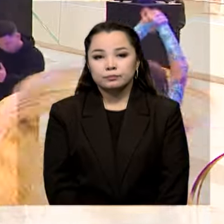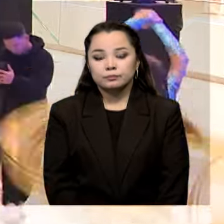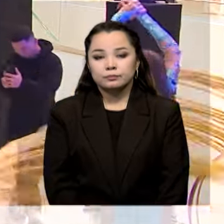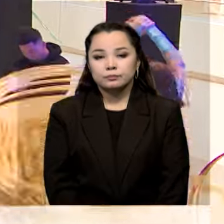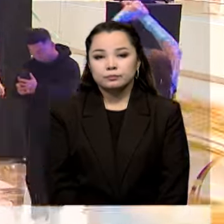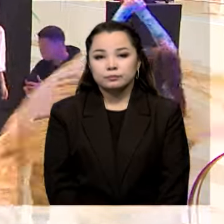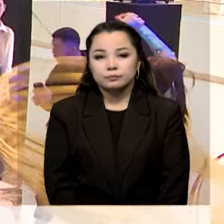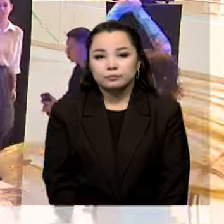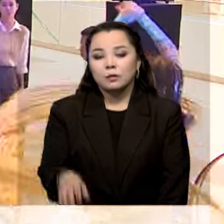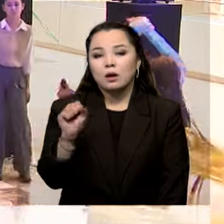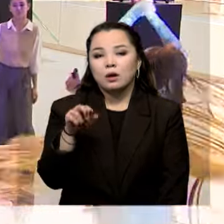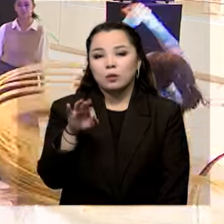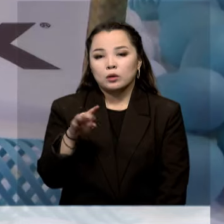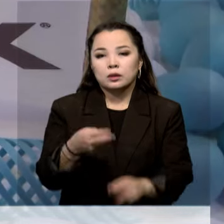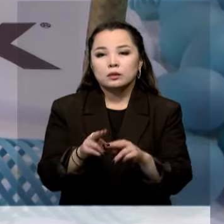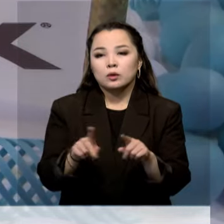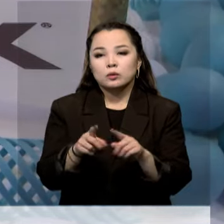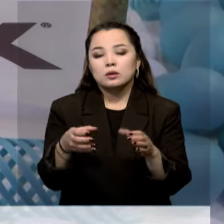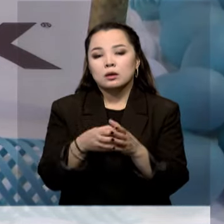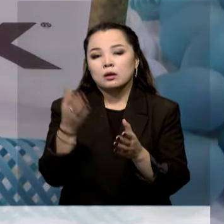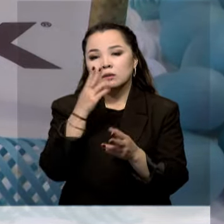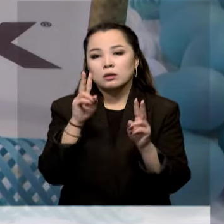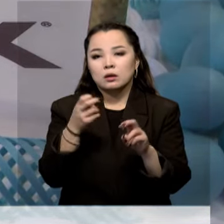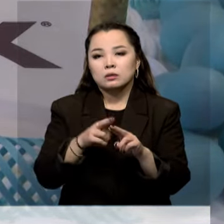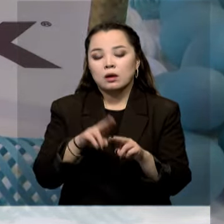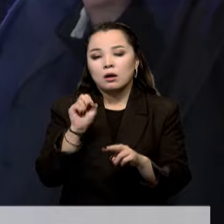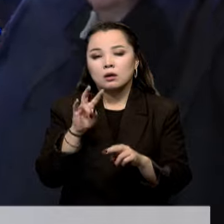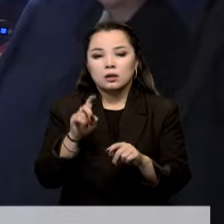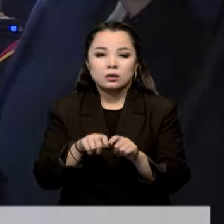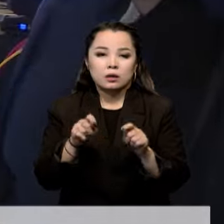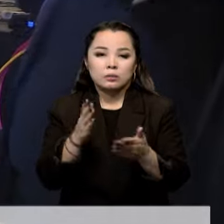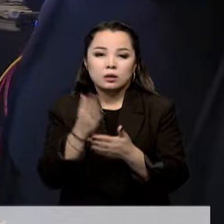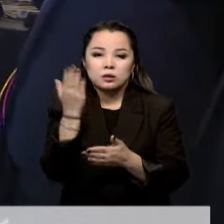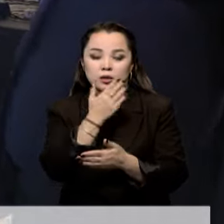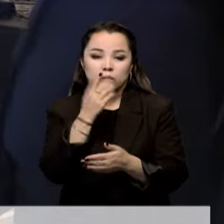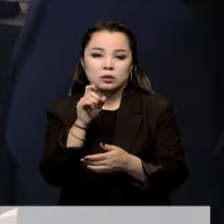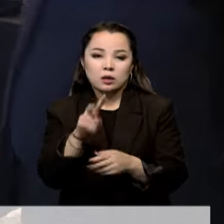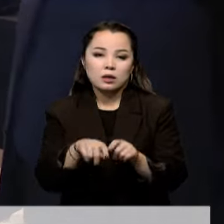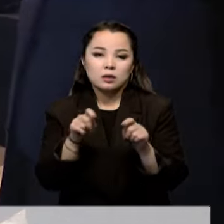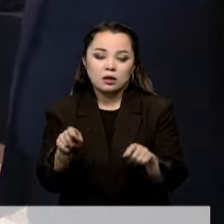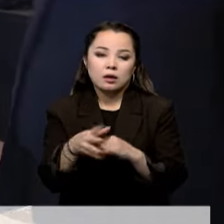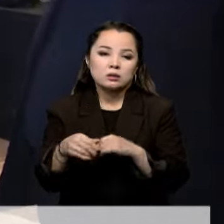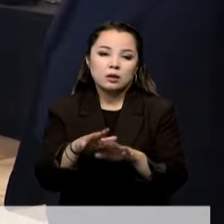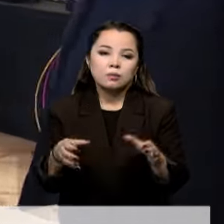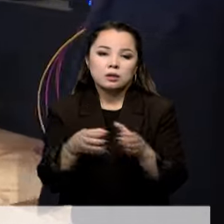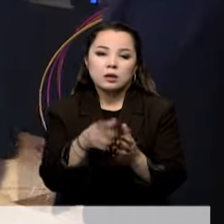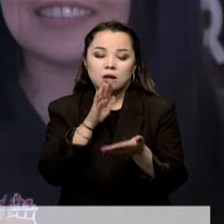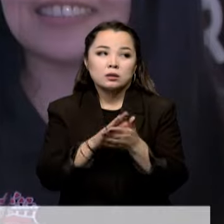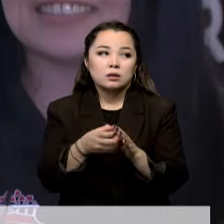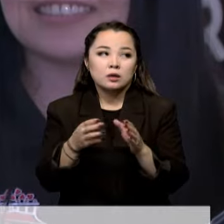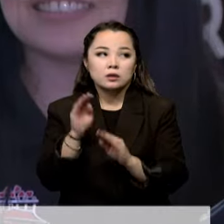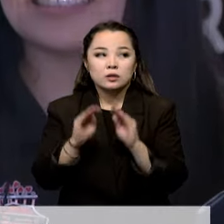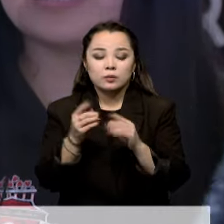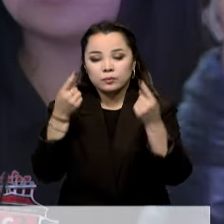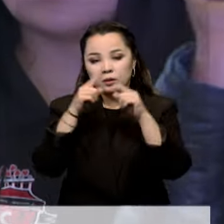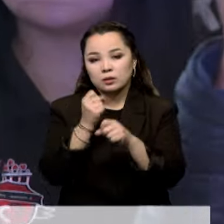Апорт Ист молындағы Халық IMAX кинопарк 16 кинотеатры былтыр қазанда ашылған. Мұндағы кинозалдардың біреге Халық IMAX. Заманауи технологиямен